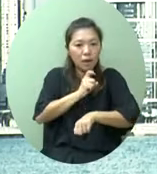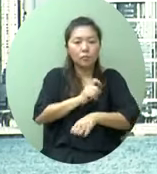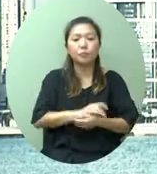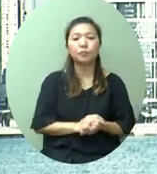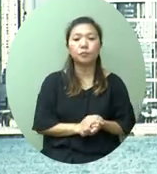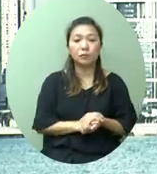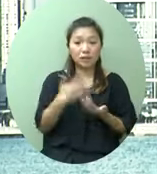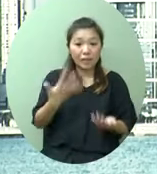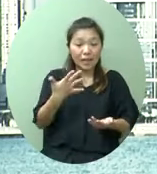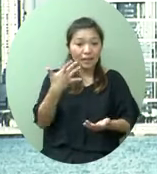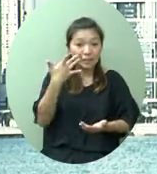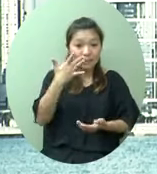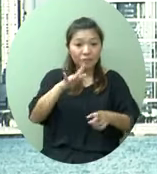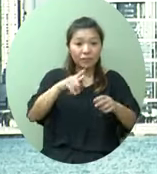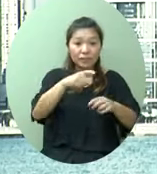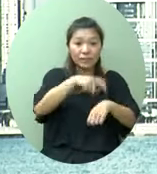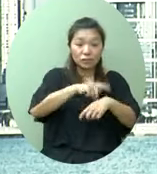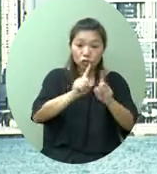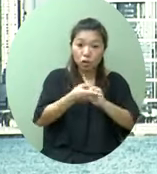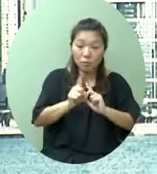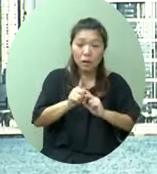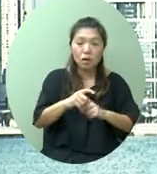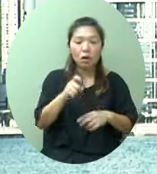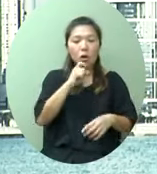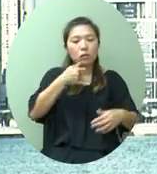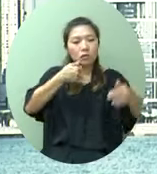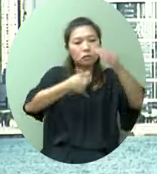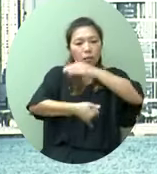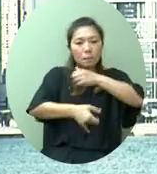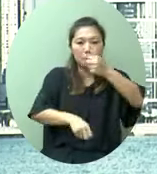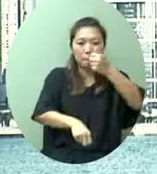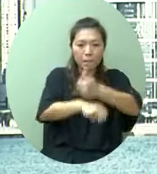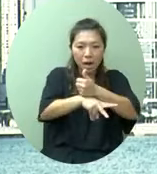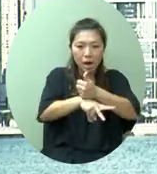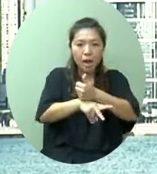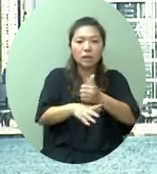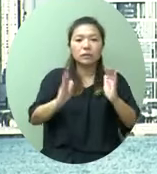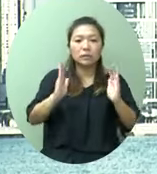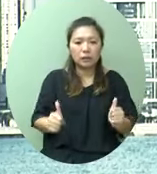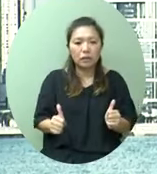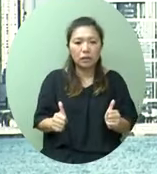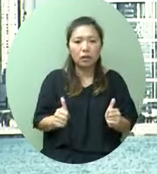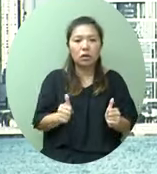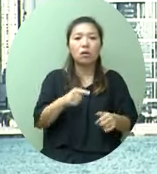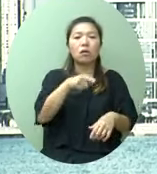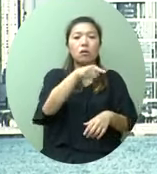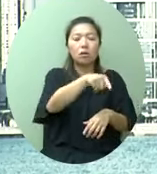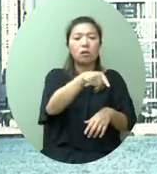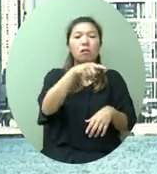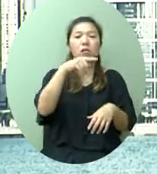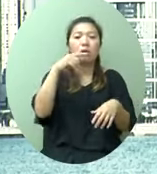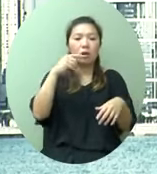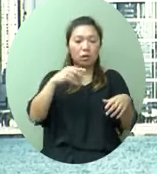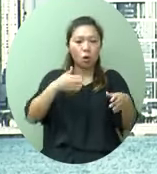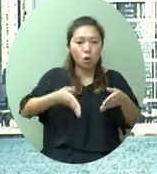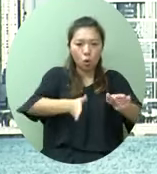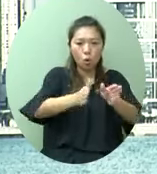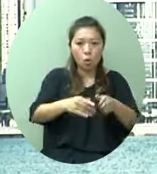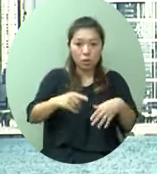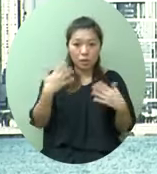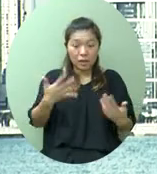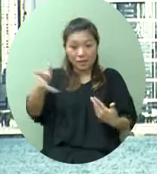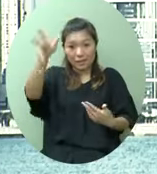咧就係香港回到一國兩制嘅正確嘅軌道。通過中央嘅2大舉措